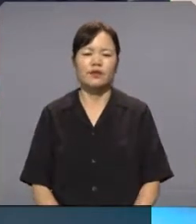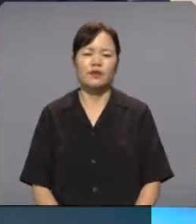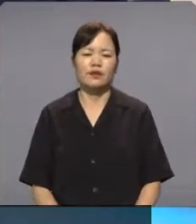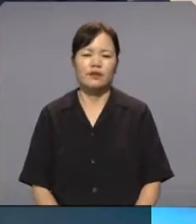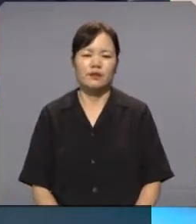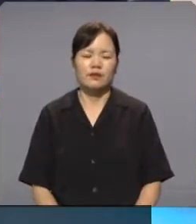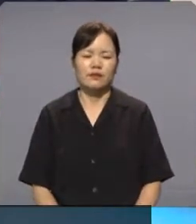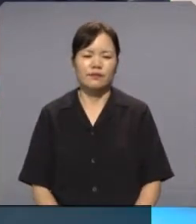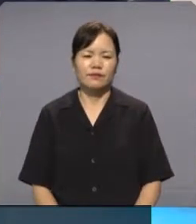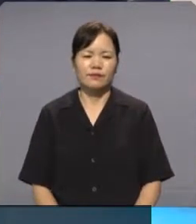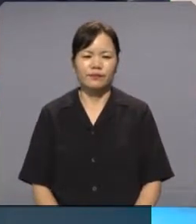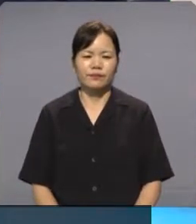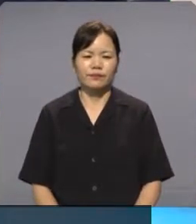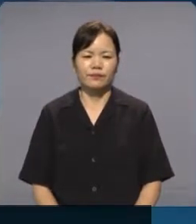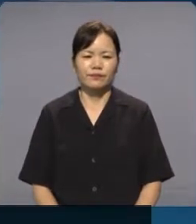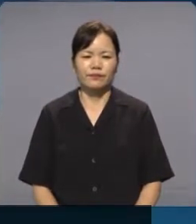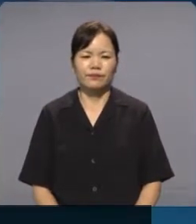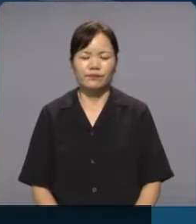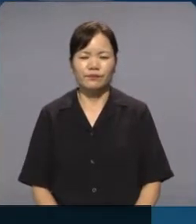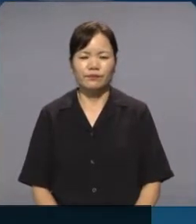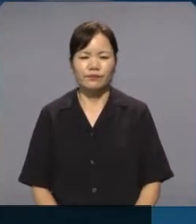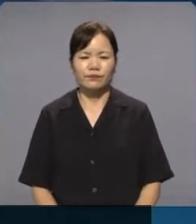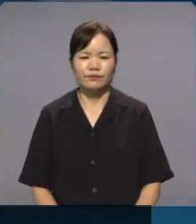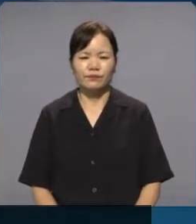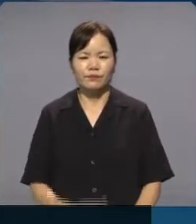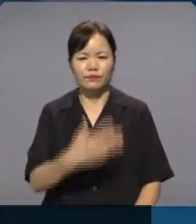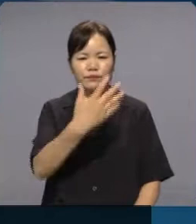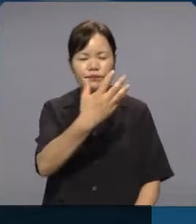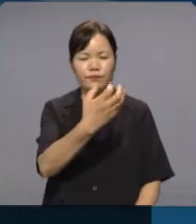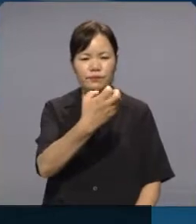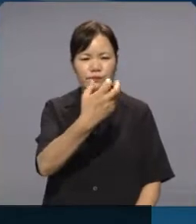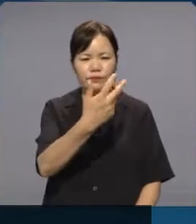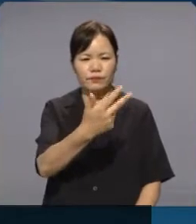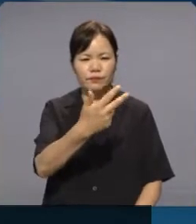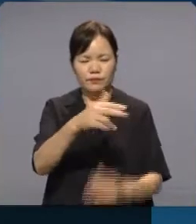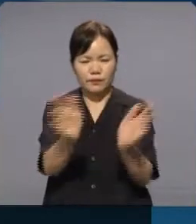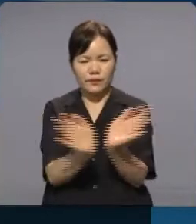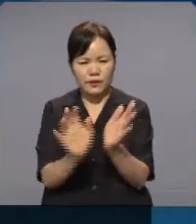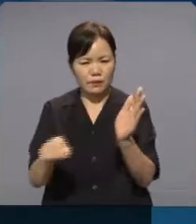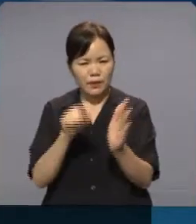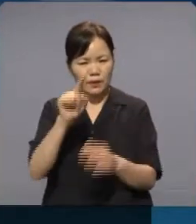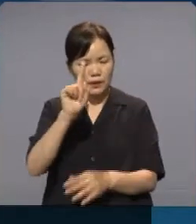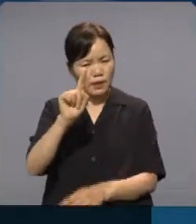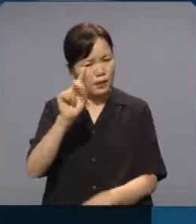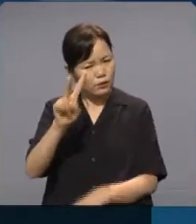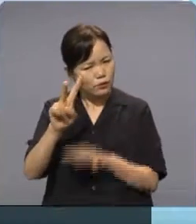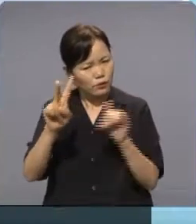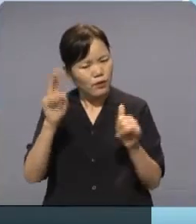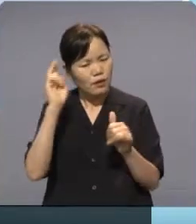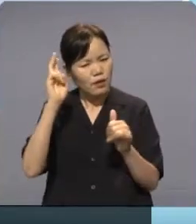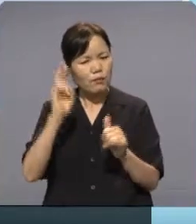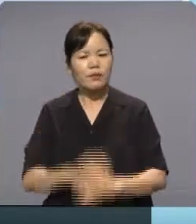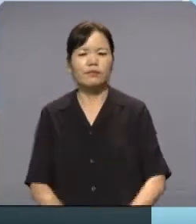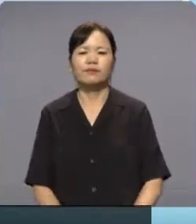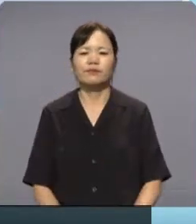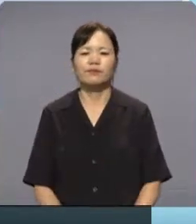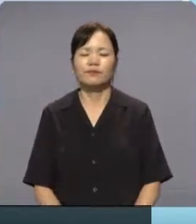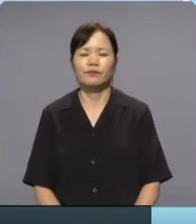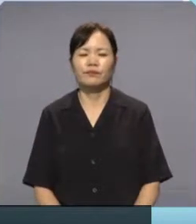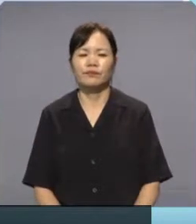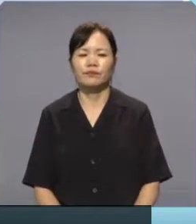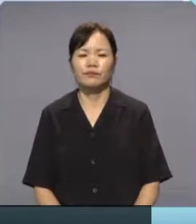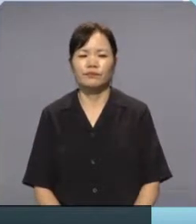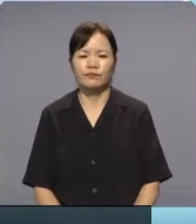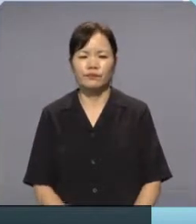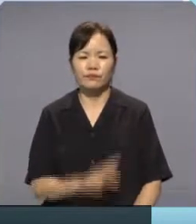해보죠. 일단은 뭐, 97그룹에서 저는 한두 분이 들어가지 않을까라고 예상을 합니다. 물론,